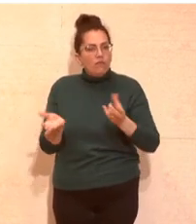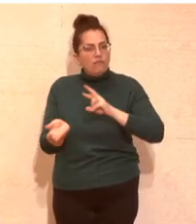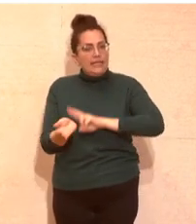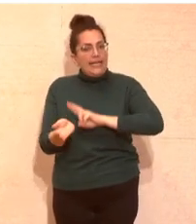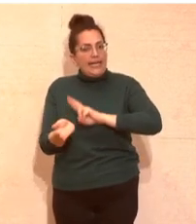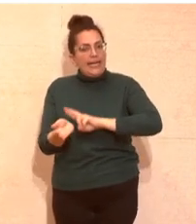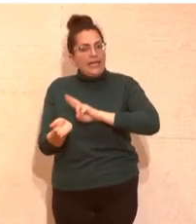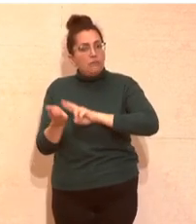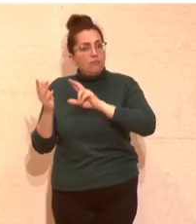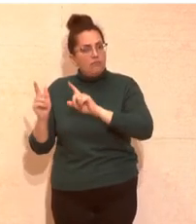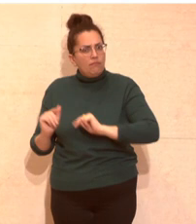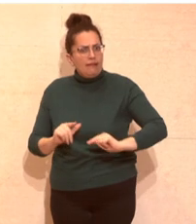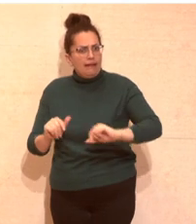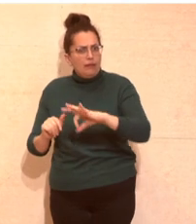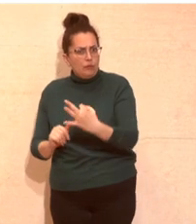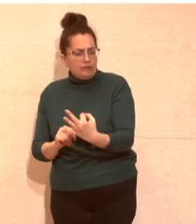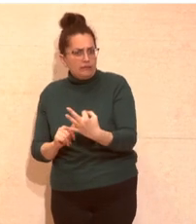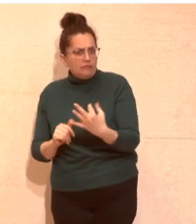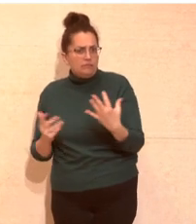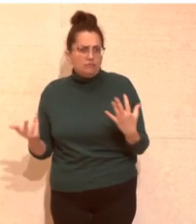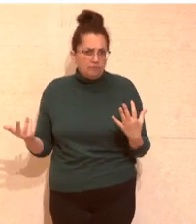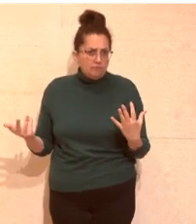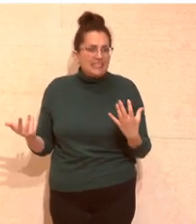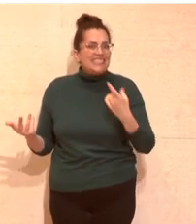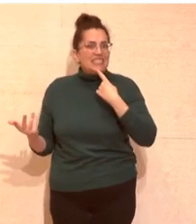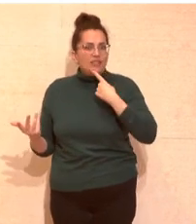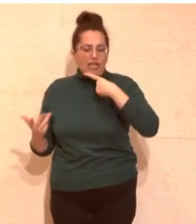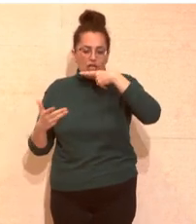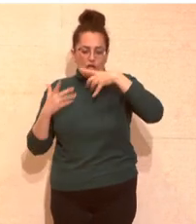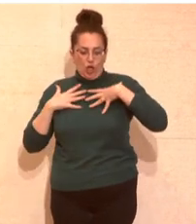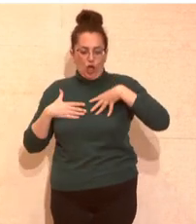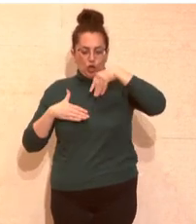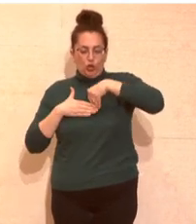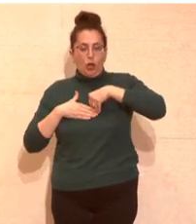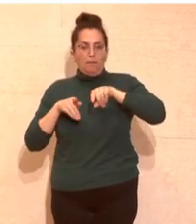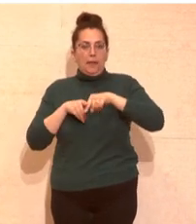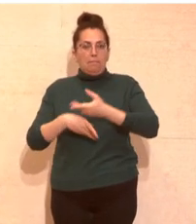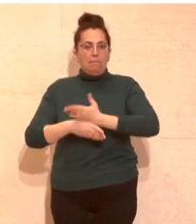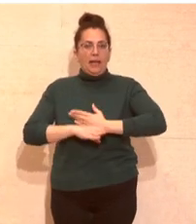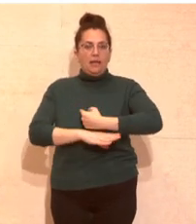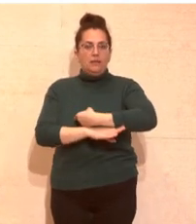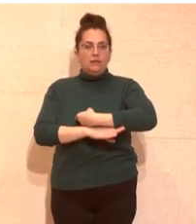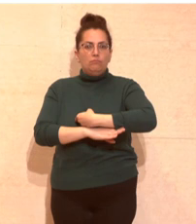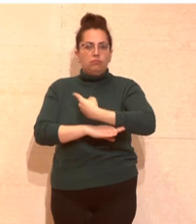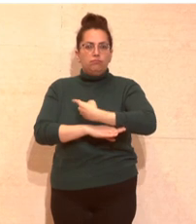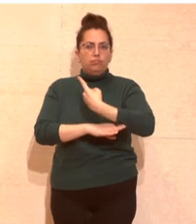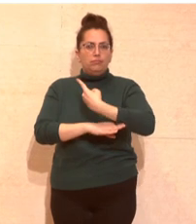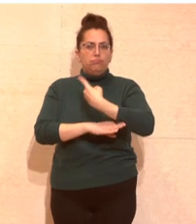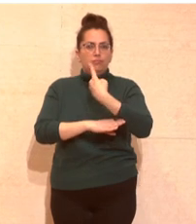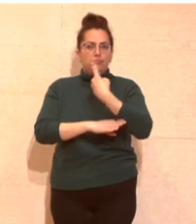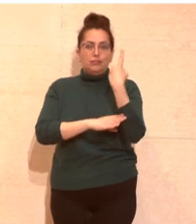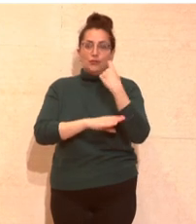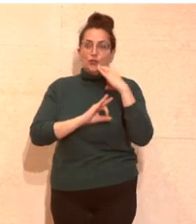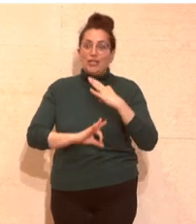endogène qui existait, ce qui voulait dire qu'il y avait des horloges internes qui existaient dans notre cerveau, et que